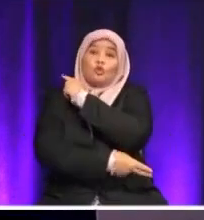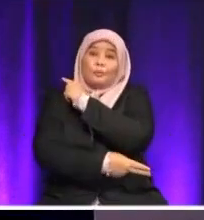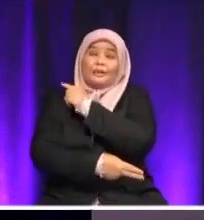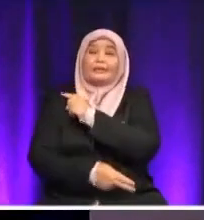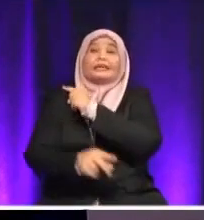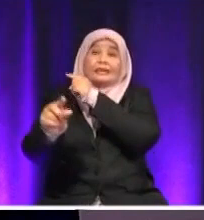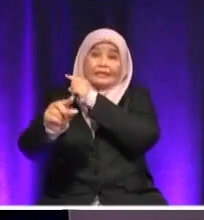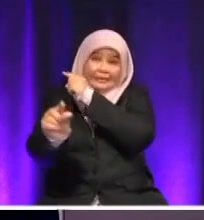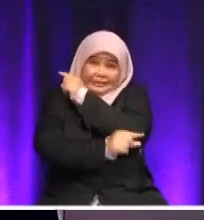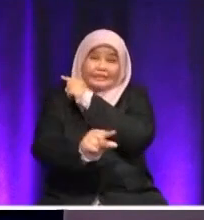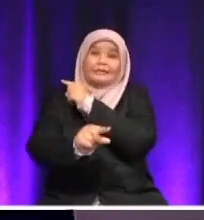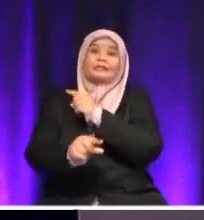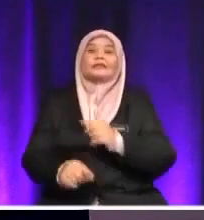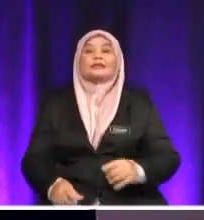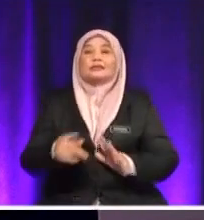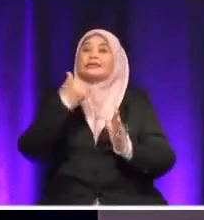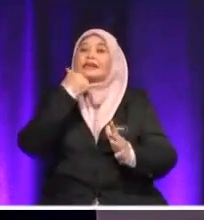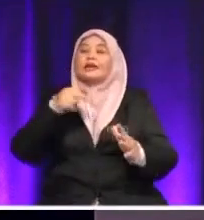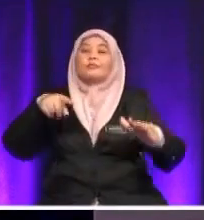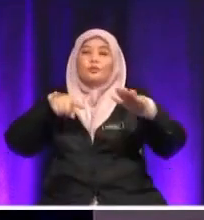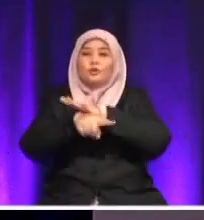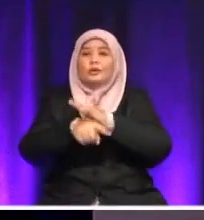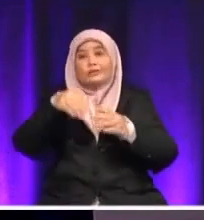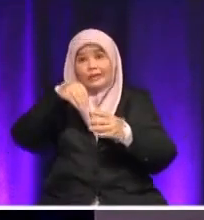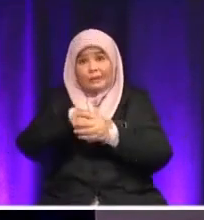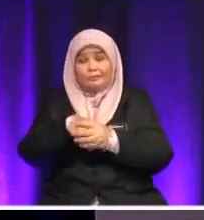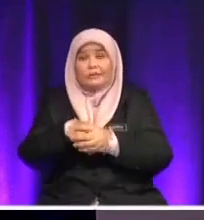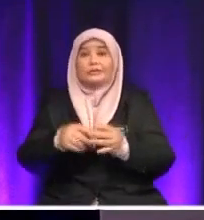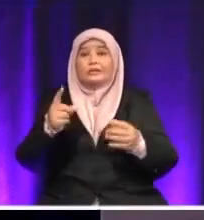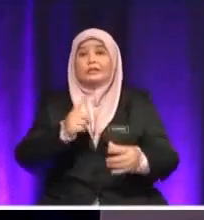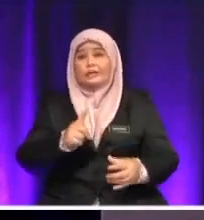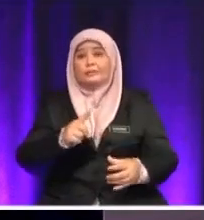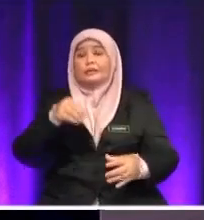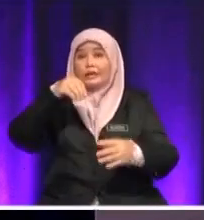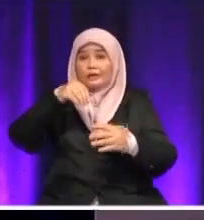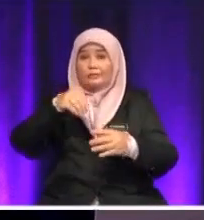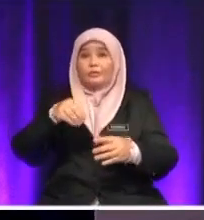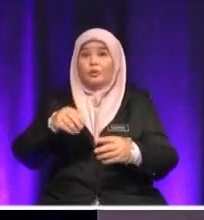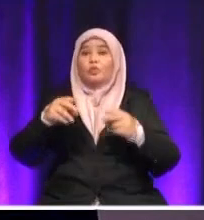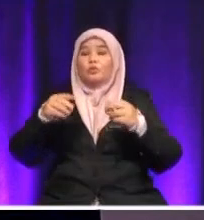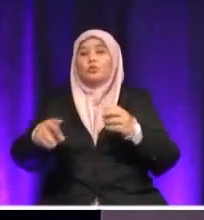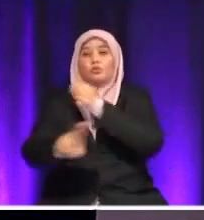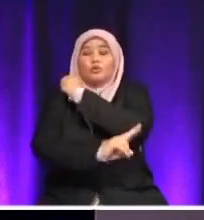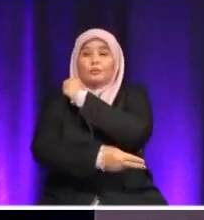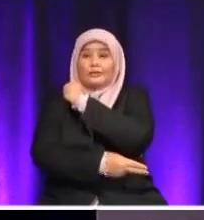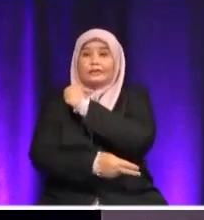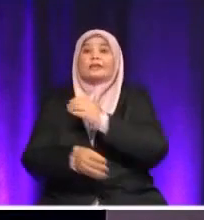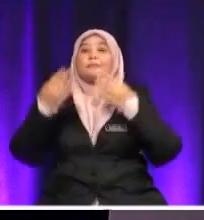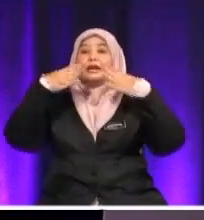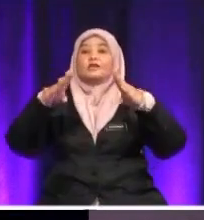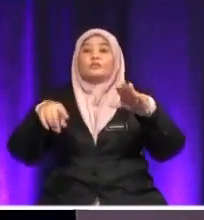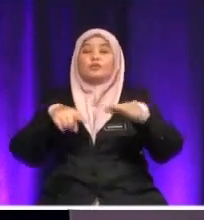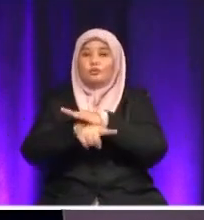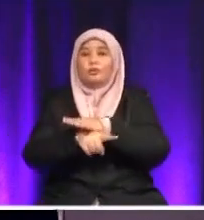kesalahan membunuh. Jadi bila membunuh, dalam Islam hukumannya dibalas bunuh. Tapi bukan bunuh terus bunuh balik, tak. Okay. Dia